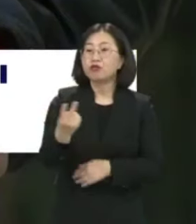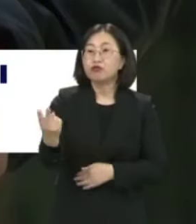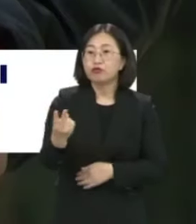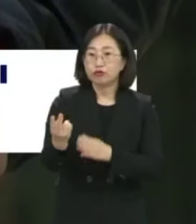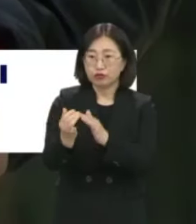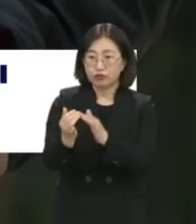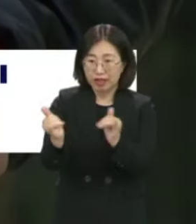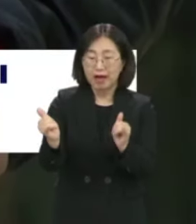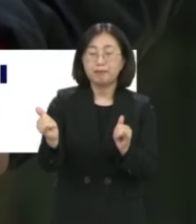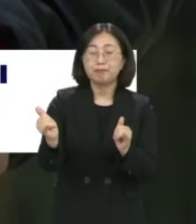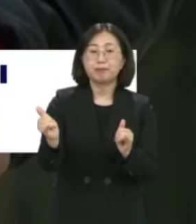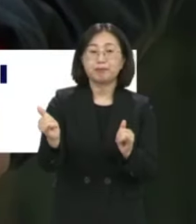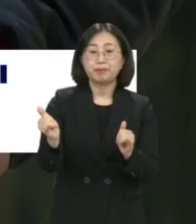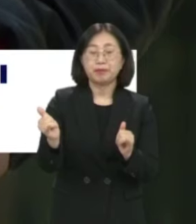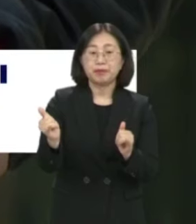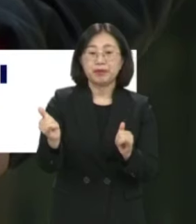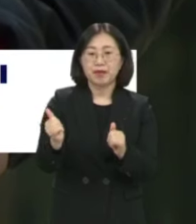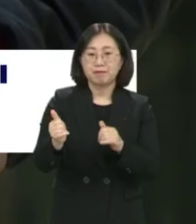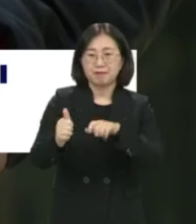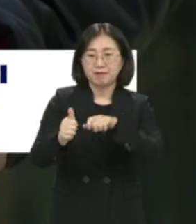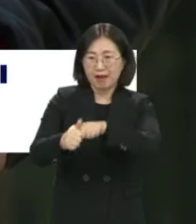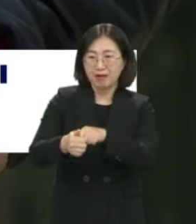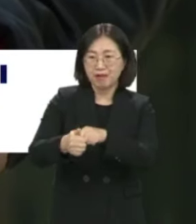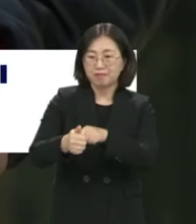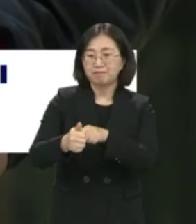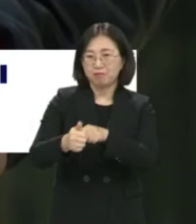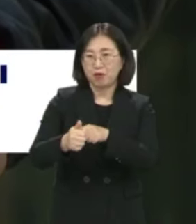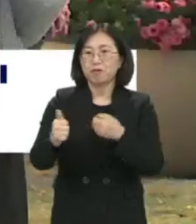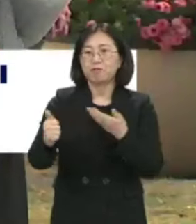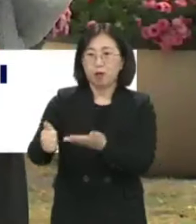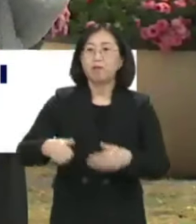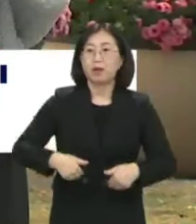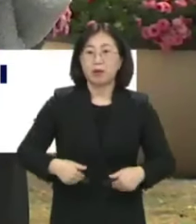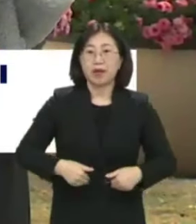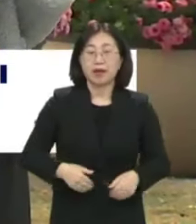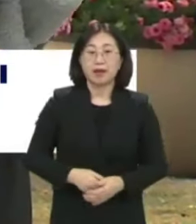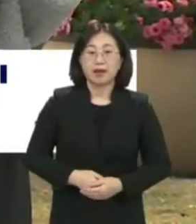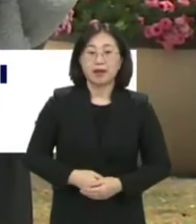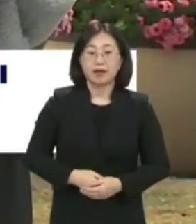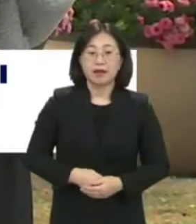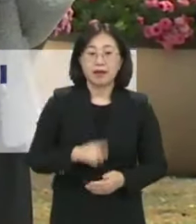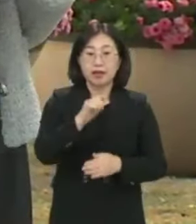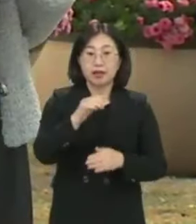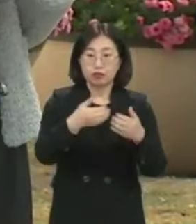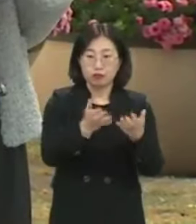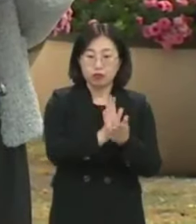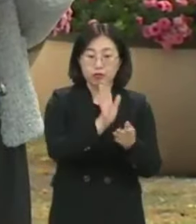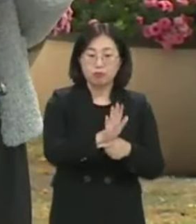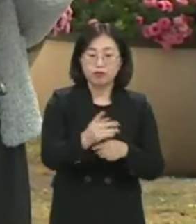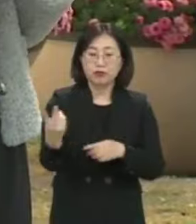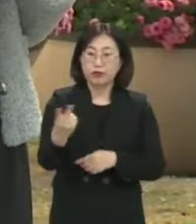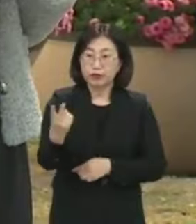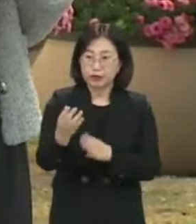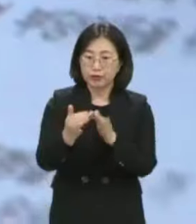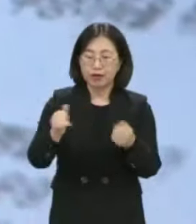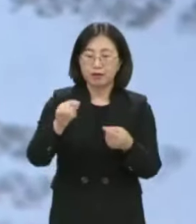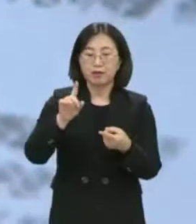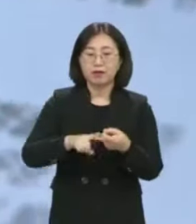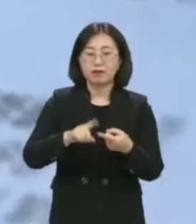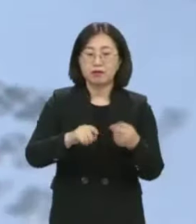받는 부 명을 강력히 징계해야 한다고 주장했습니다 앞서 대전 소방본부는 의혹이 제기된 두